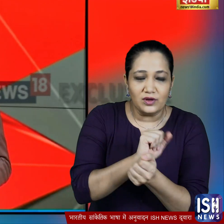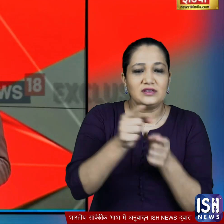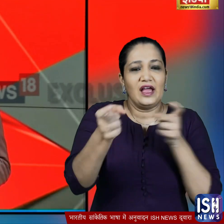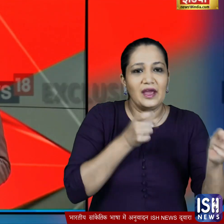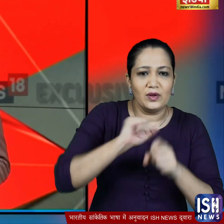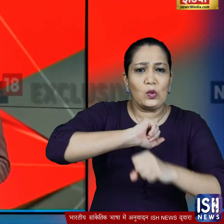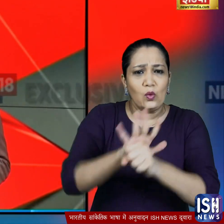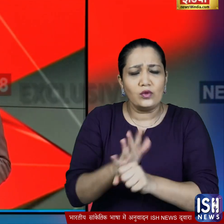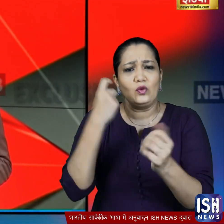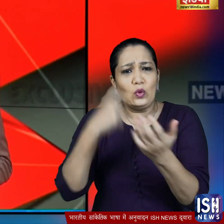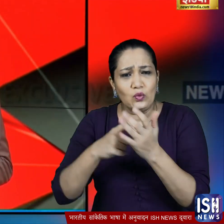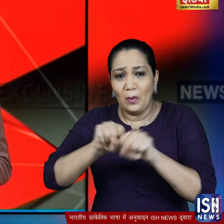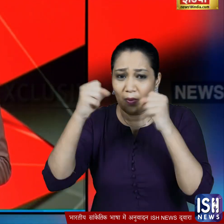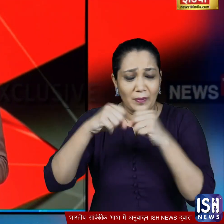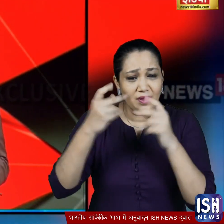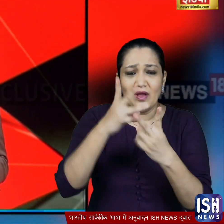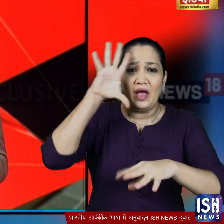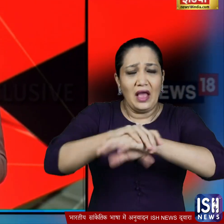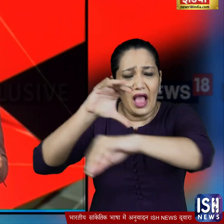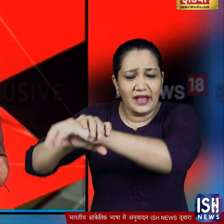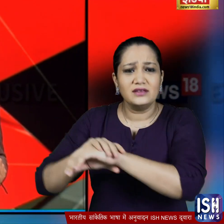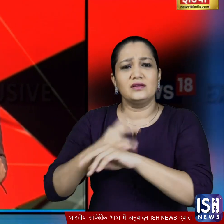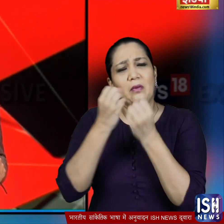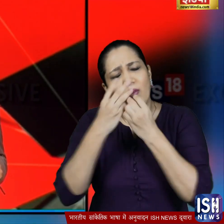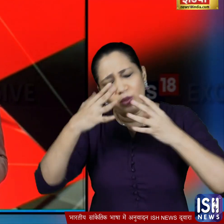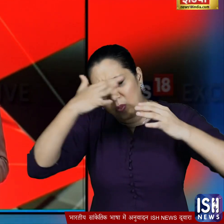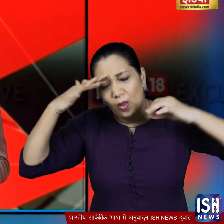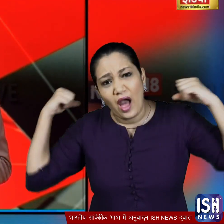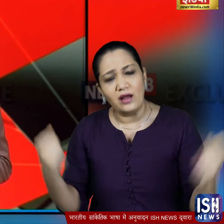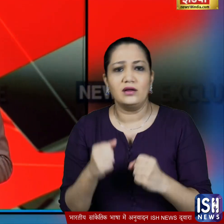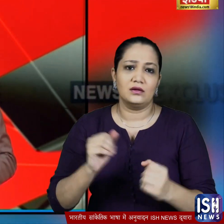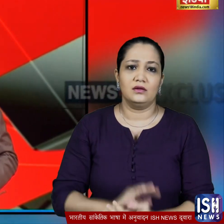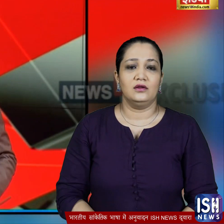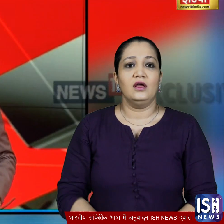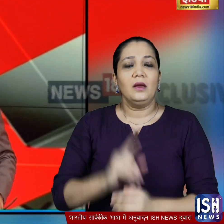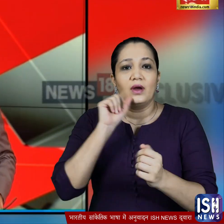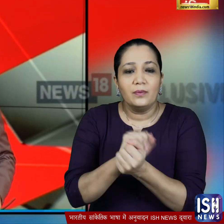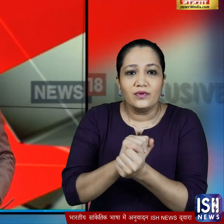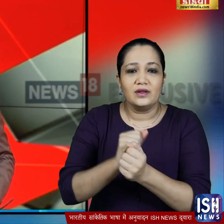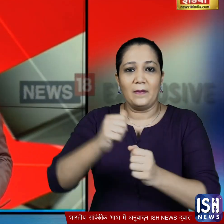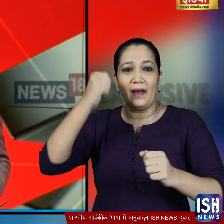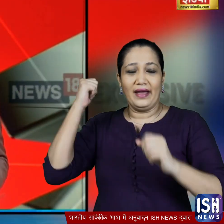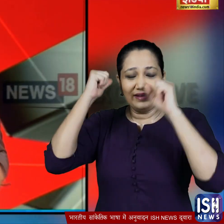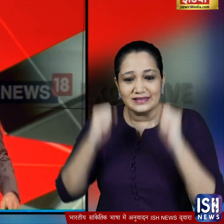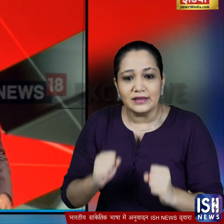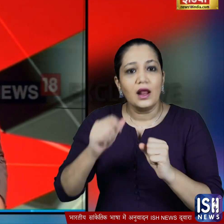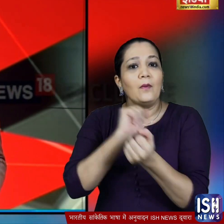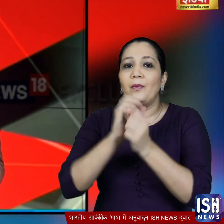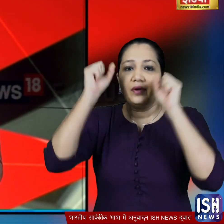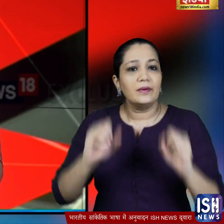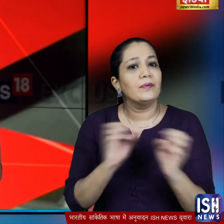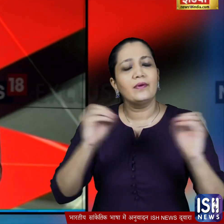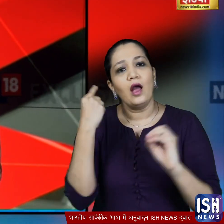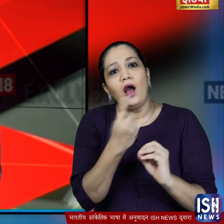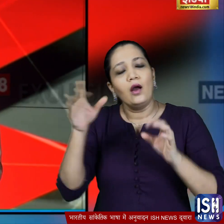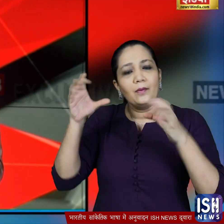ने कोरोना काल में नियम तोड़ने वालों को पकड़कर धूप में खूब पसीना बहाया, लेकिन पुलिस की गाड़ी में पीछे की तरफ लोगों के साथ कोई पुलिस वाला न बैठाकर खुद